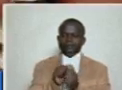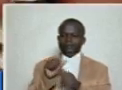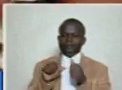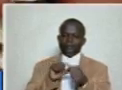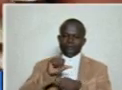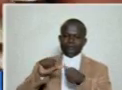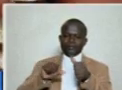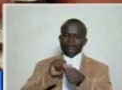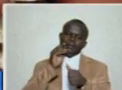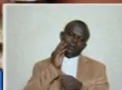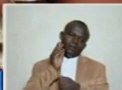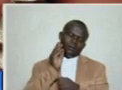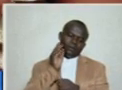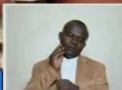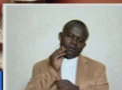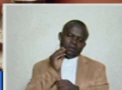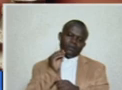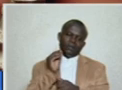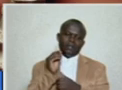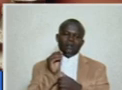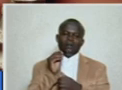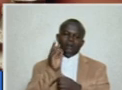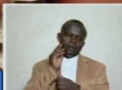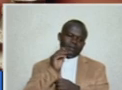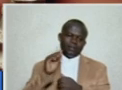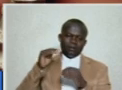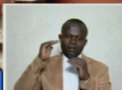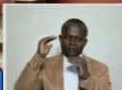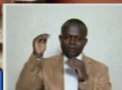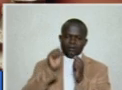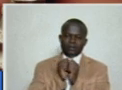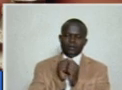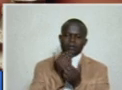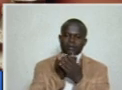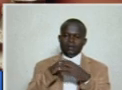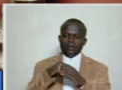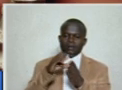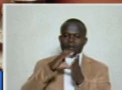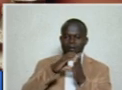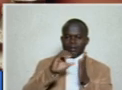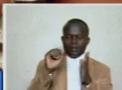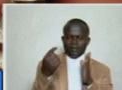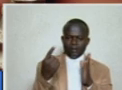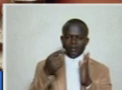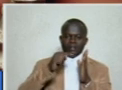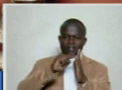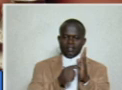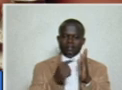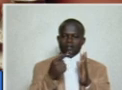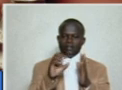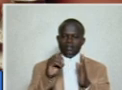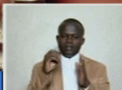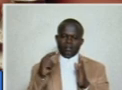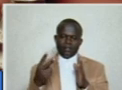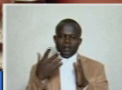bijyanye n'ubunararibonye great experience cyangwa grand experience busabwa mu gace ka mbere k'ingingo ya 2